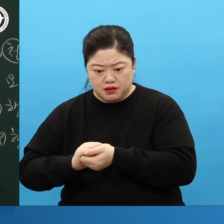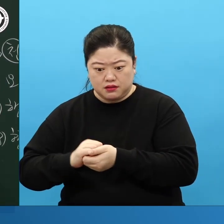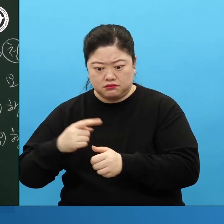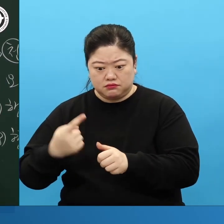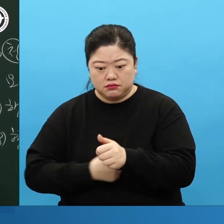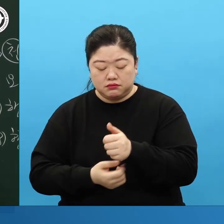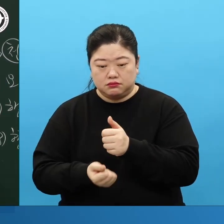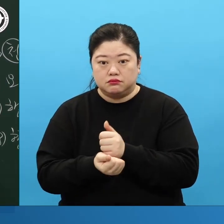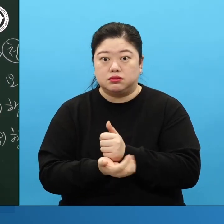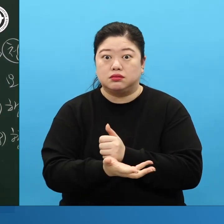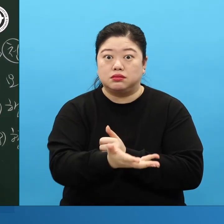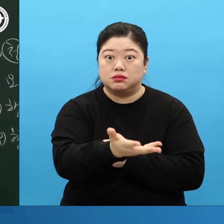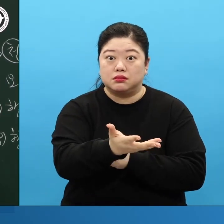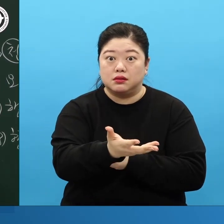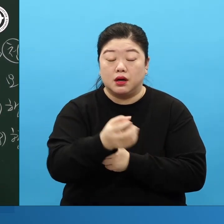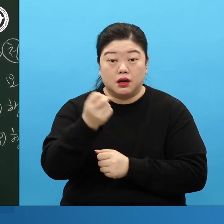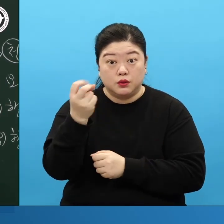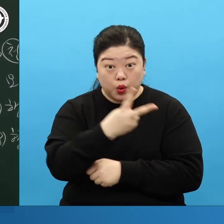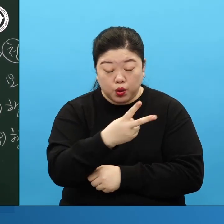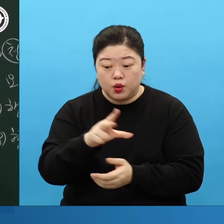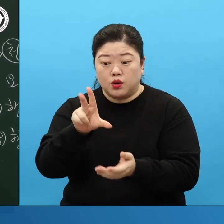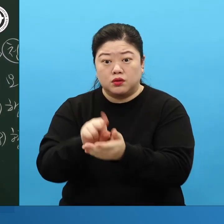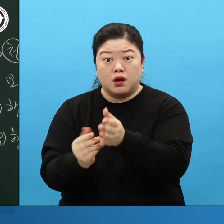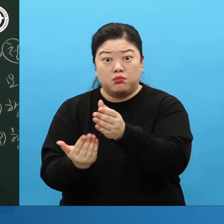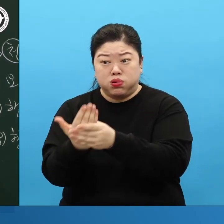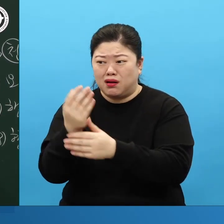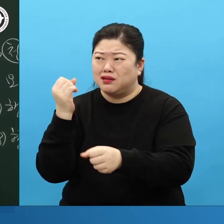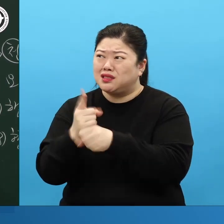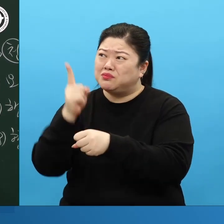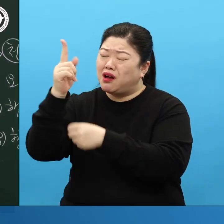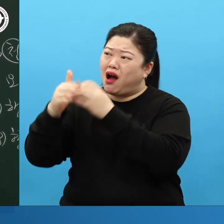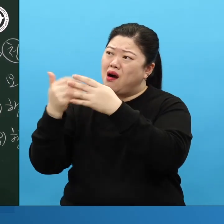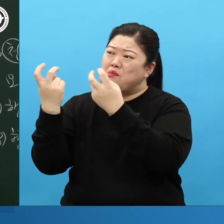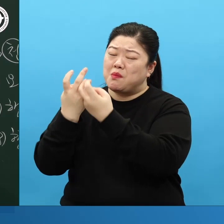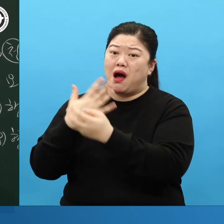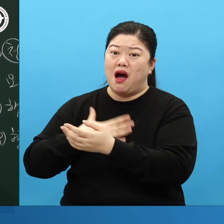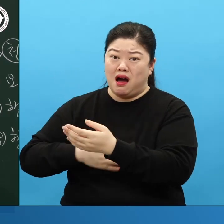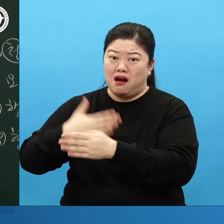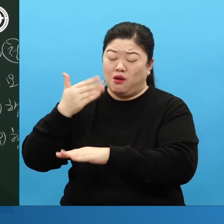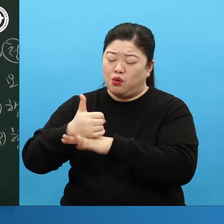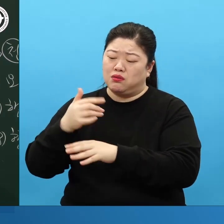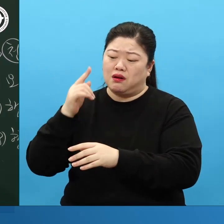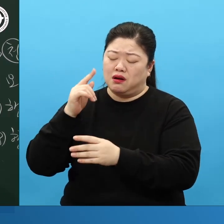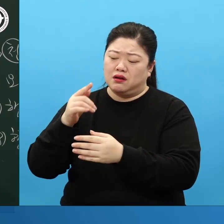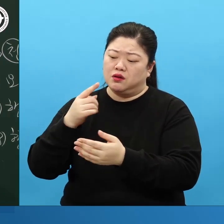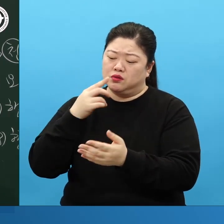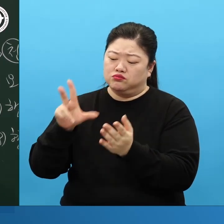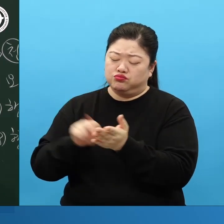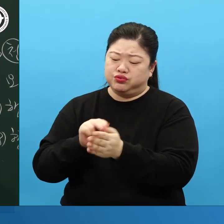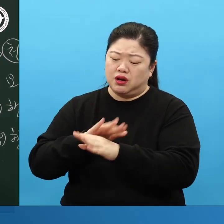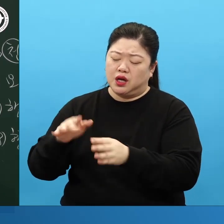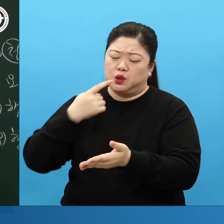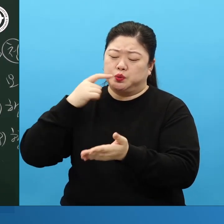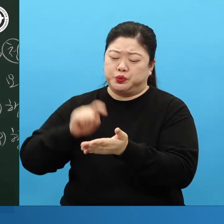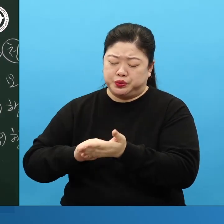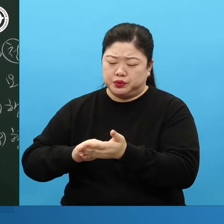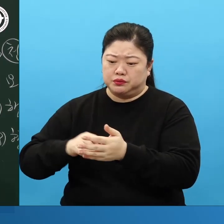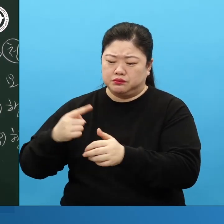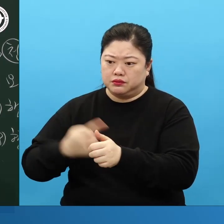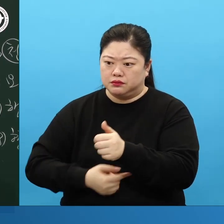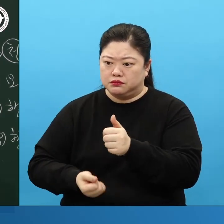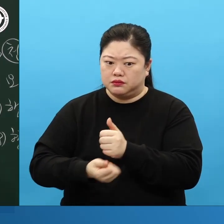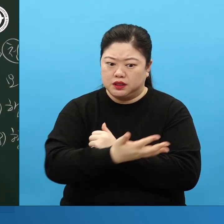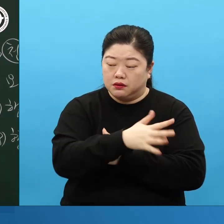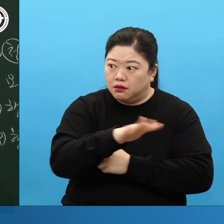여러분이 쉽게 해결하게 됩니다. Y de manera extraña van a poder solucionar 그럼 simplemente 불신자들이 muchas 관심 보고 cosas. 저 사람 대단하다 이렇게 생각합니다. Mucha gente dice, no, esta persona